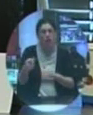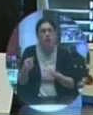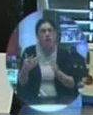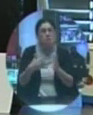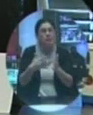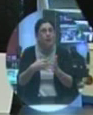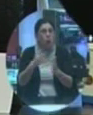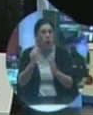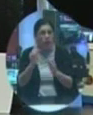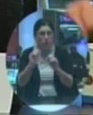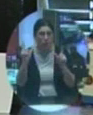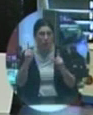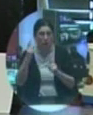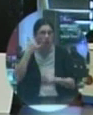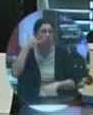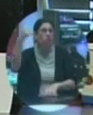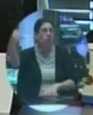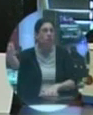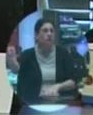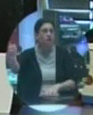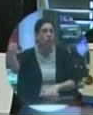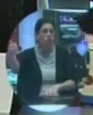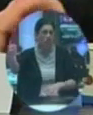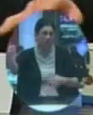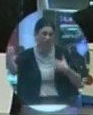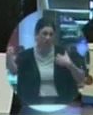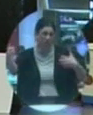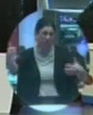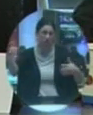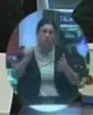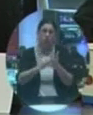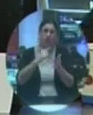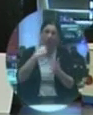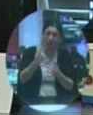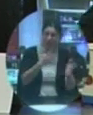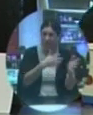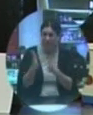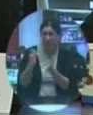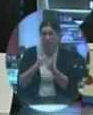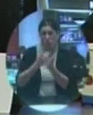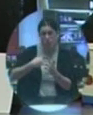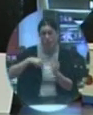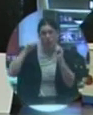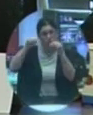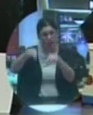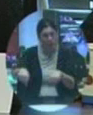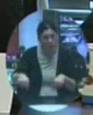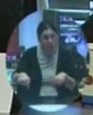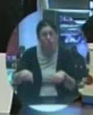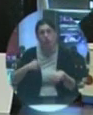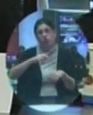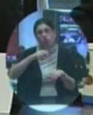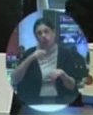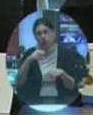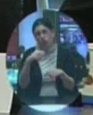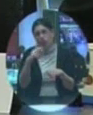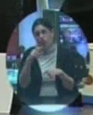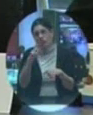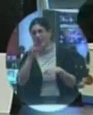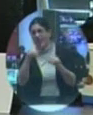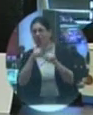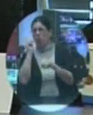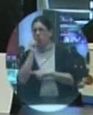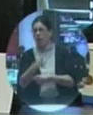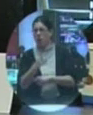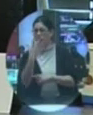עם טלפון לבעלי הון כדי להגיד להם תסדרו את המקום, אנחנו באים, שיצא לכם במבדק בית מלון של